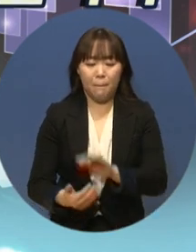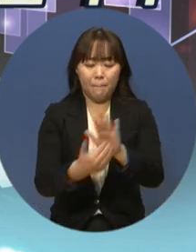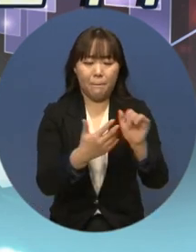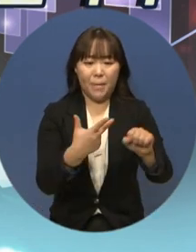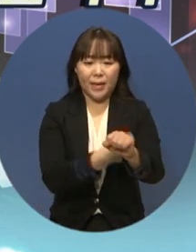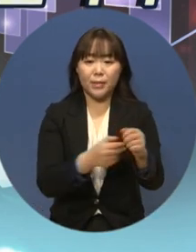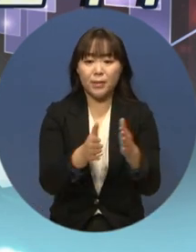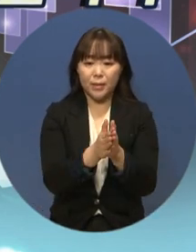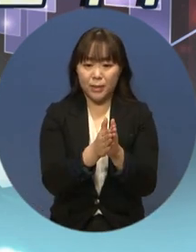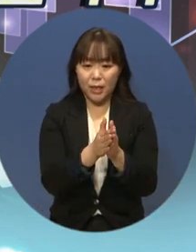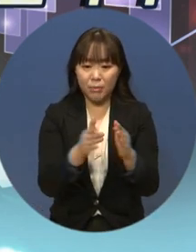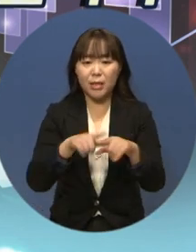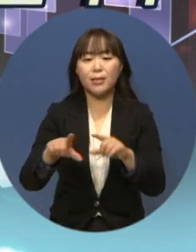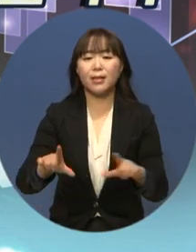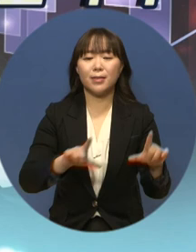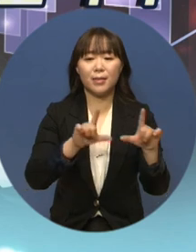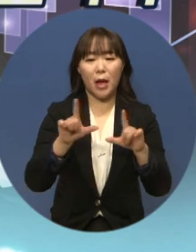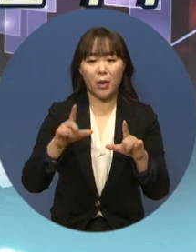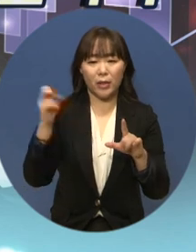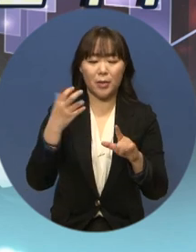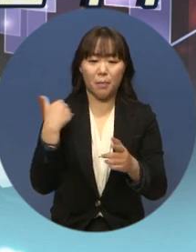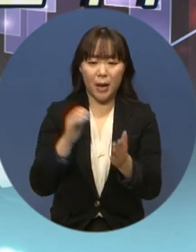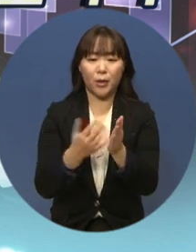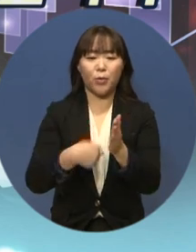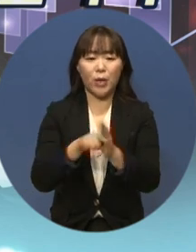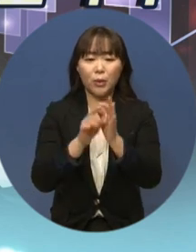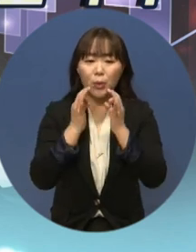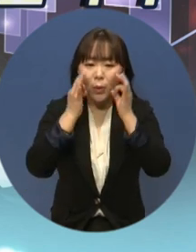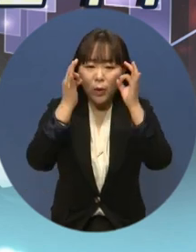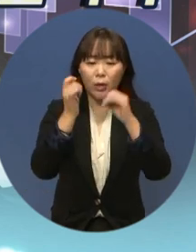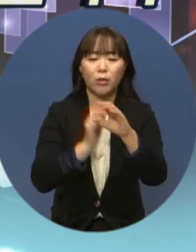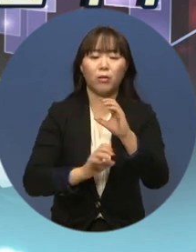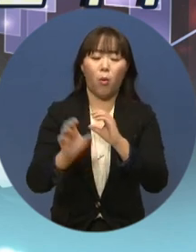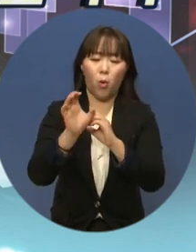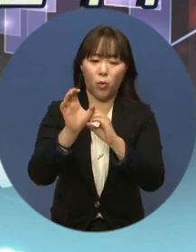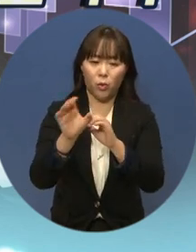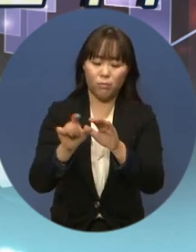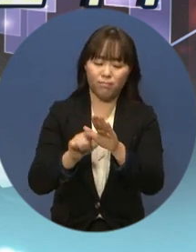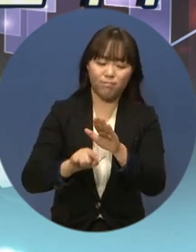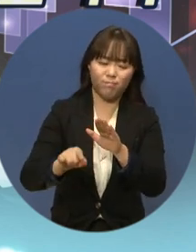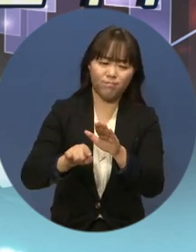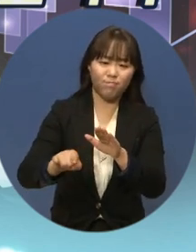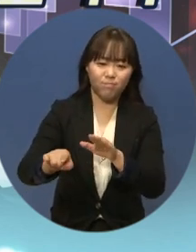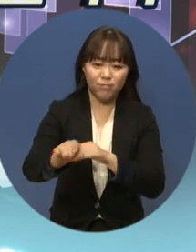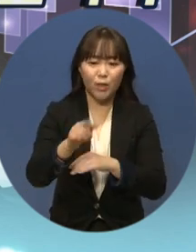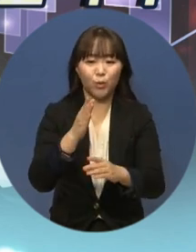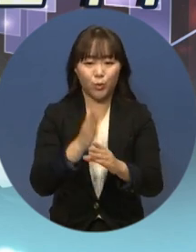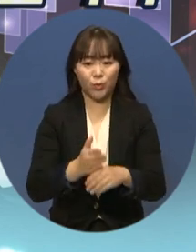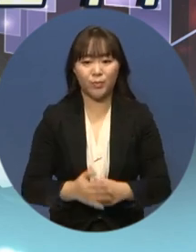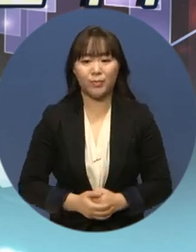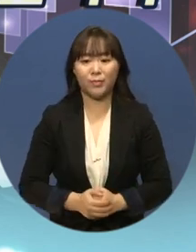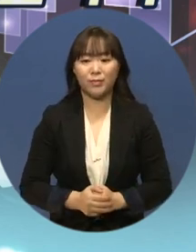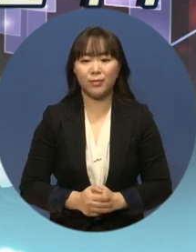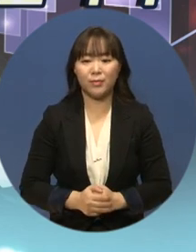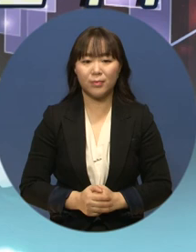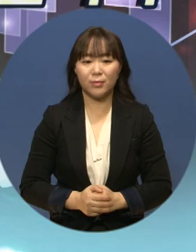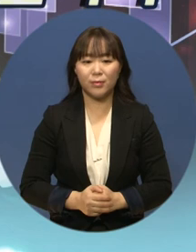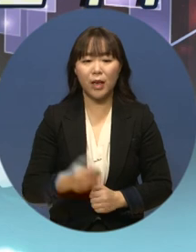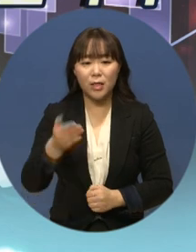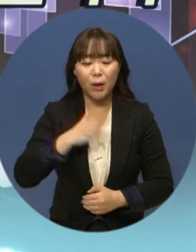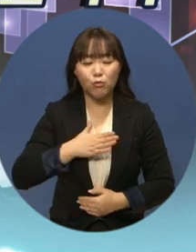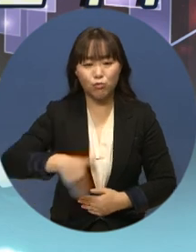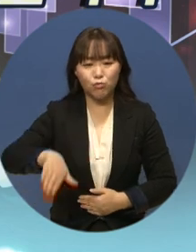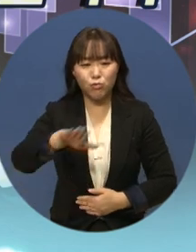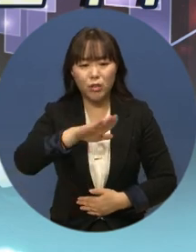접종이 시작되며 일상을 찾아가기 위한 노력이 한 발씩 앞으로 나아가고 있는 것입니다. 다만